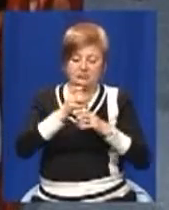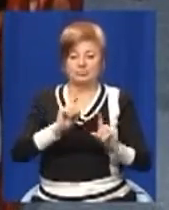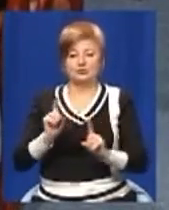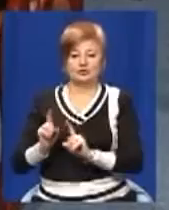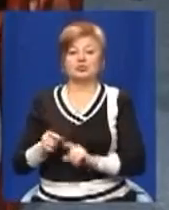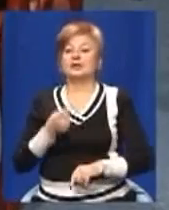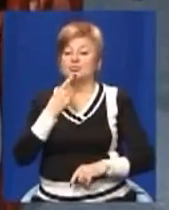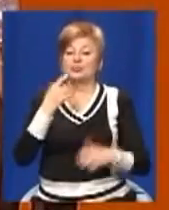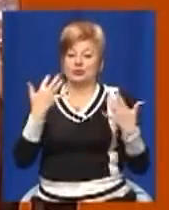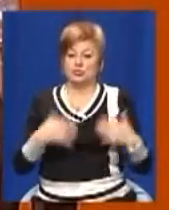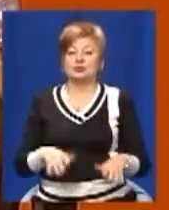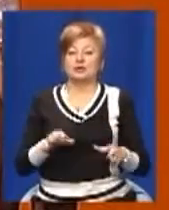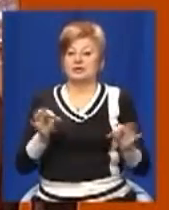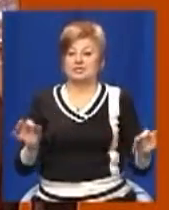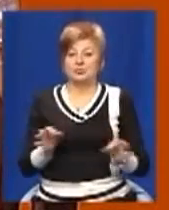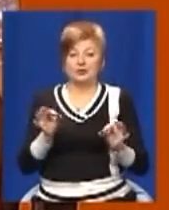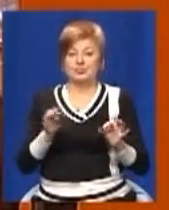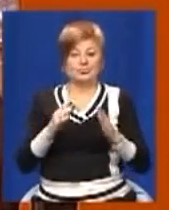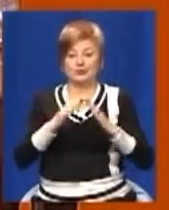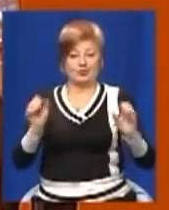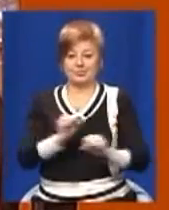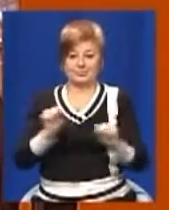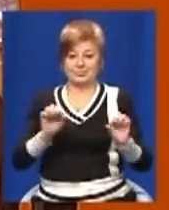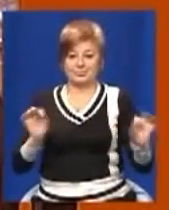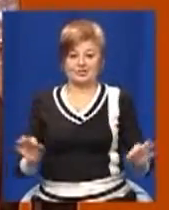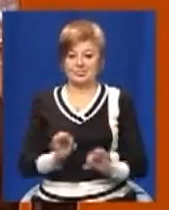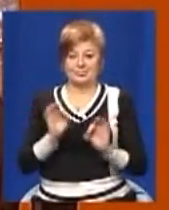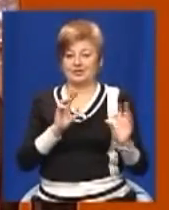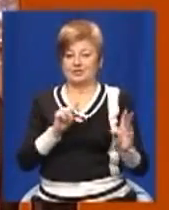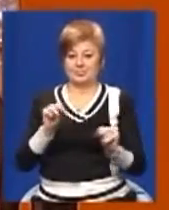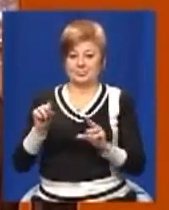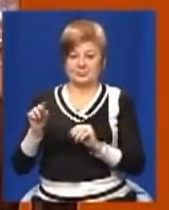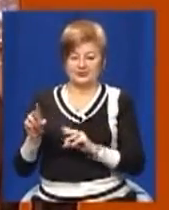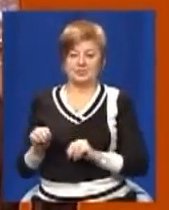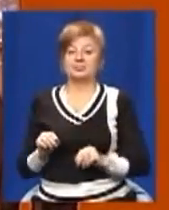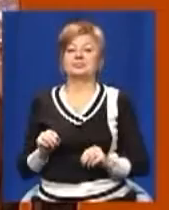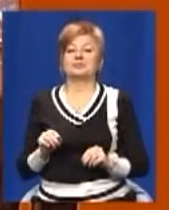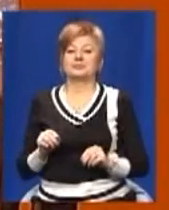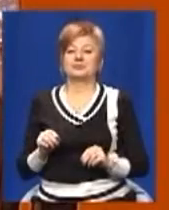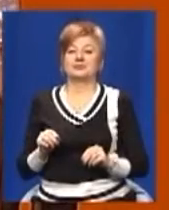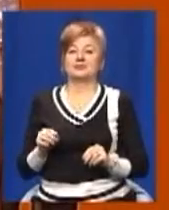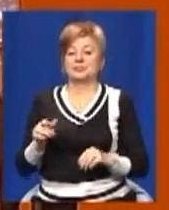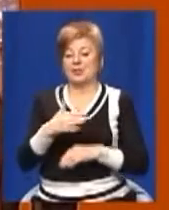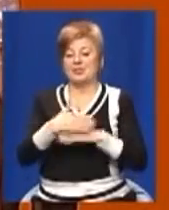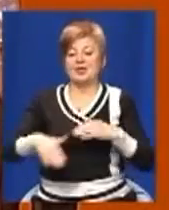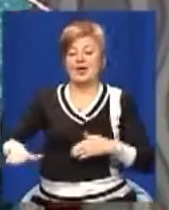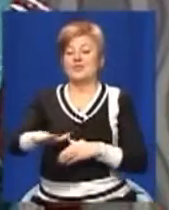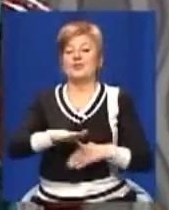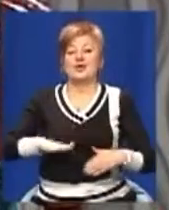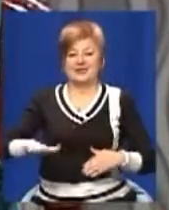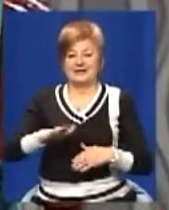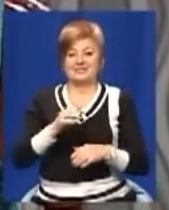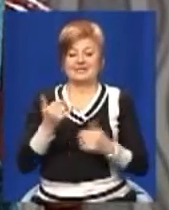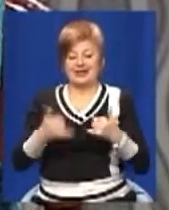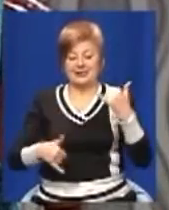щось там експериментував? Так. Нічого, хату не зірвав, там квартира ціла все. Ні, я в дворі. А ти у дворі